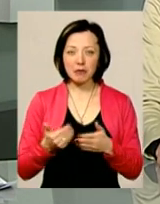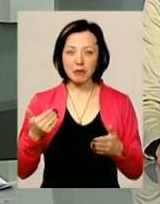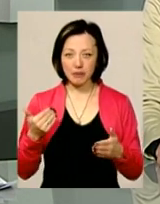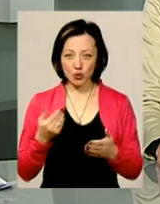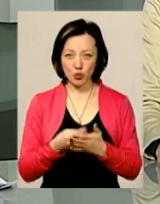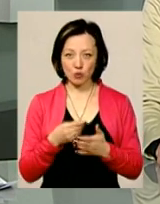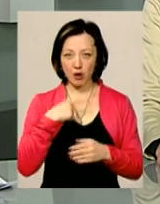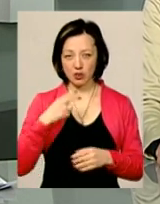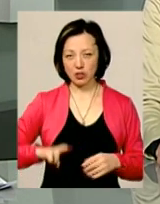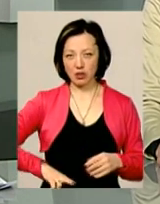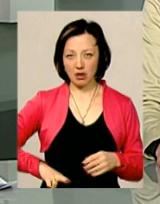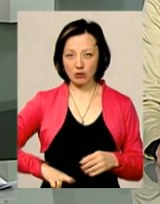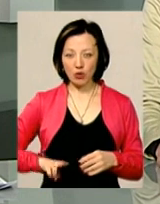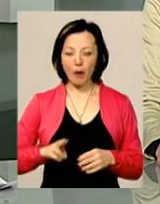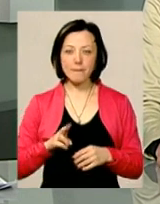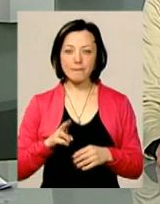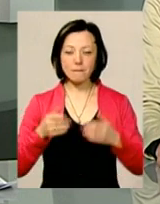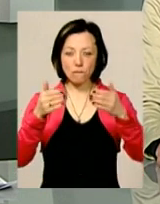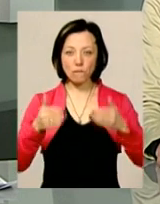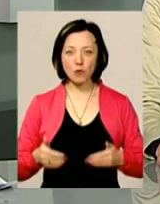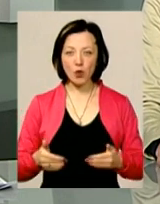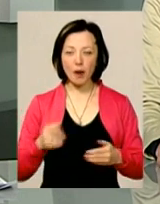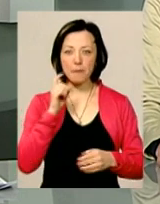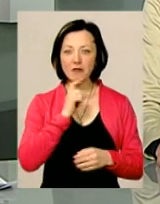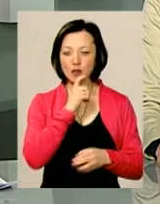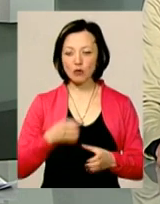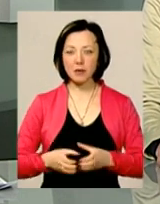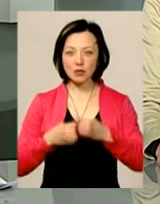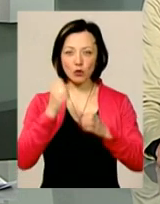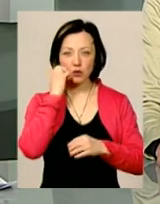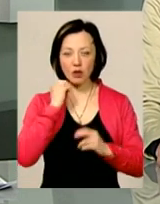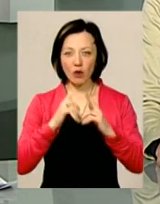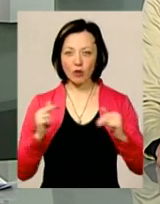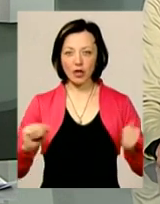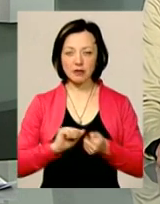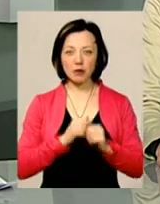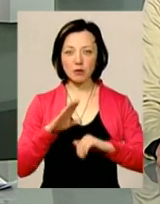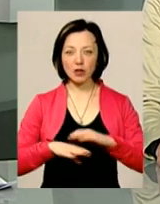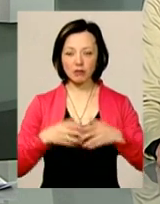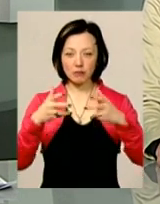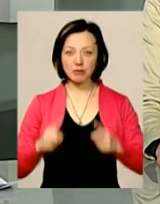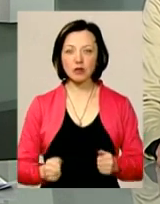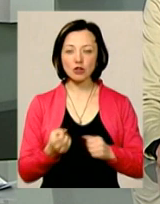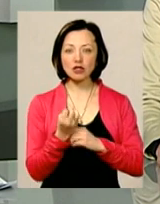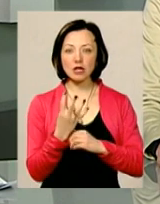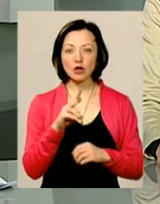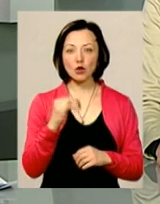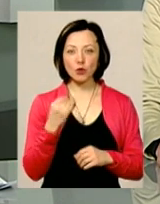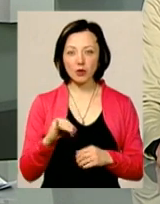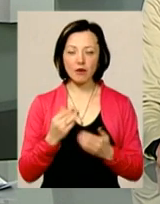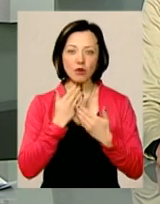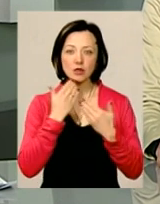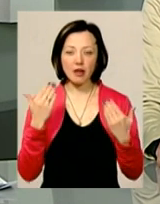сказав Олександр Заремба. Нагадаю, мур північного бастіону старої фортеці у Кам'янці-Подільському обвалився 14 лютого.